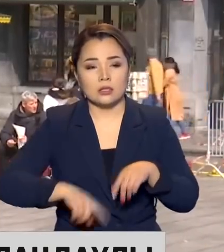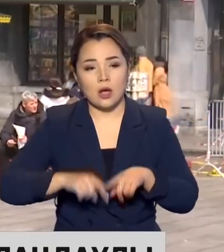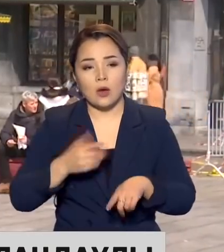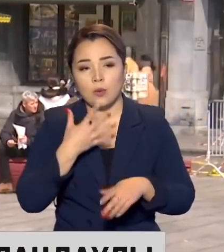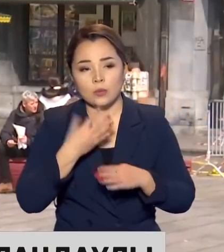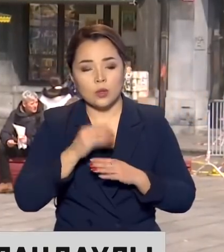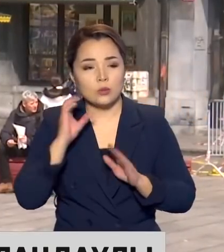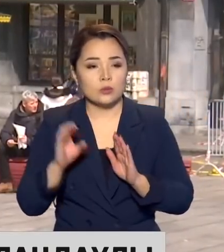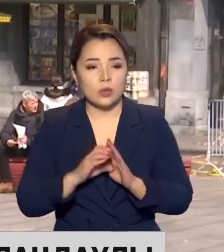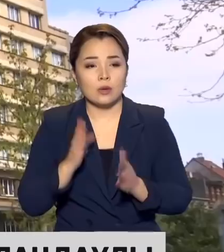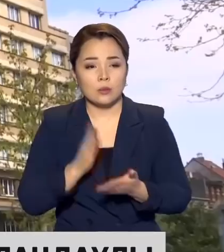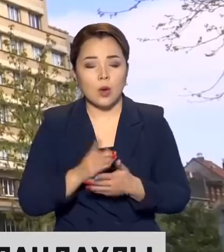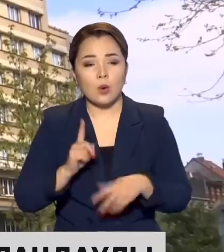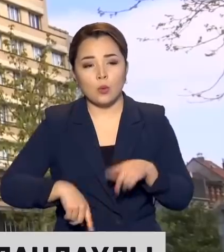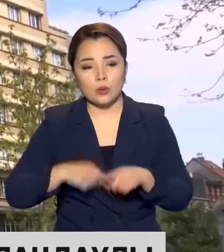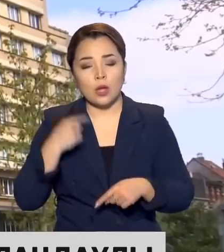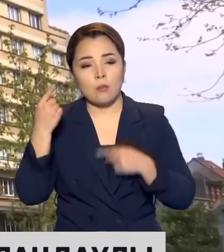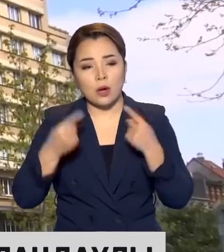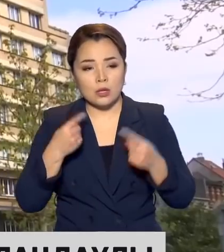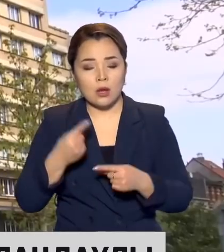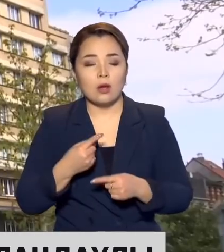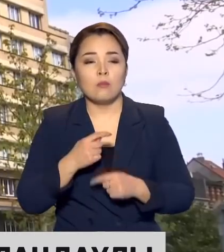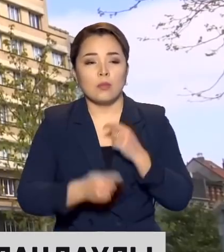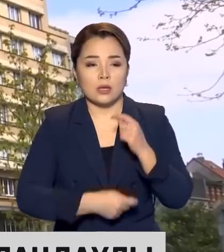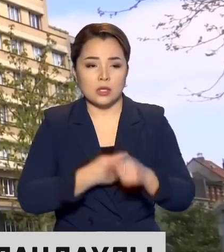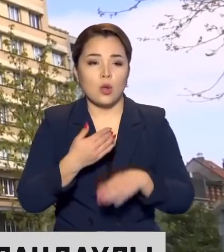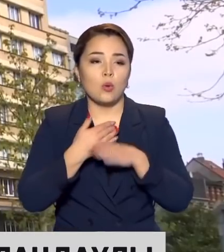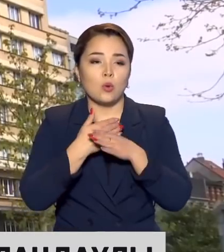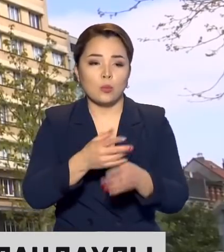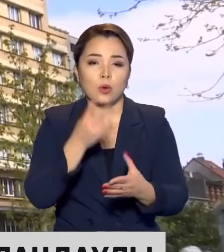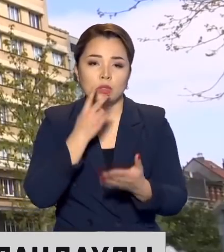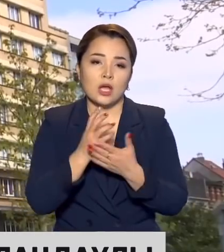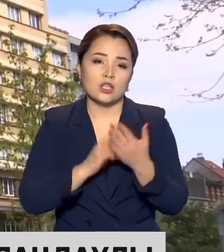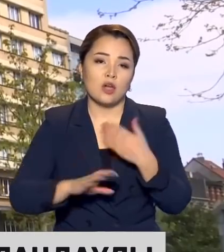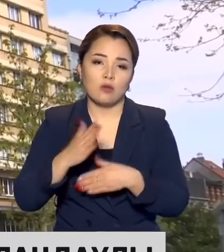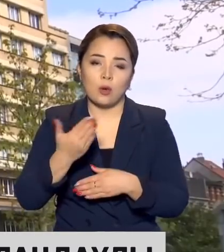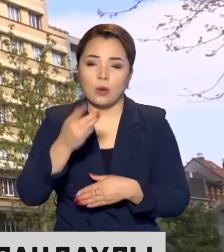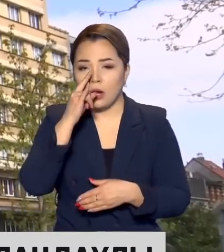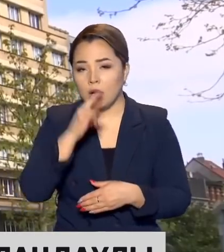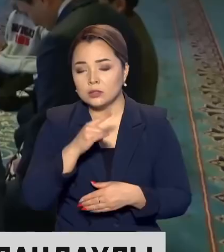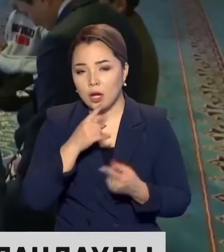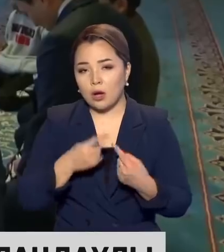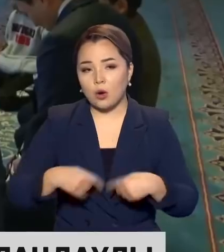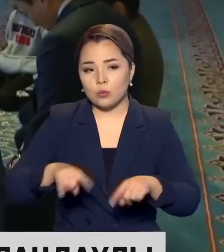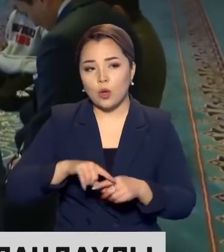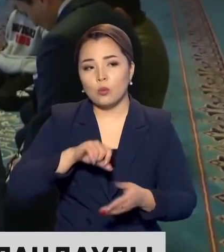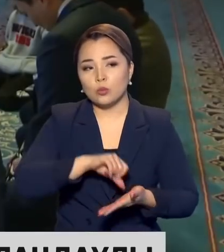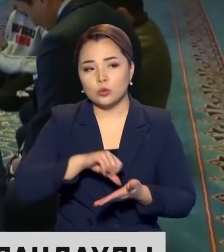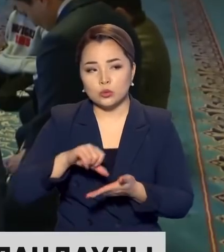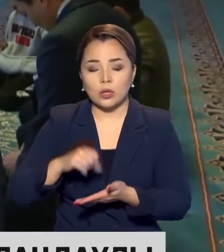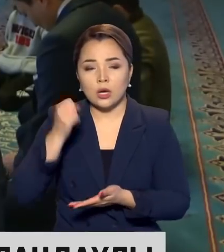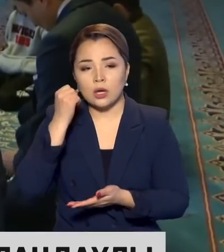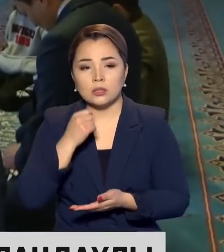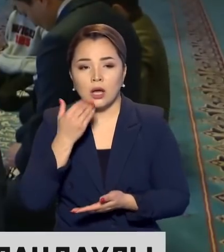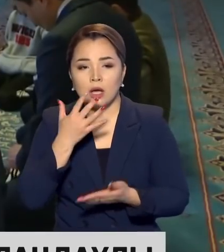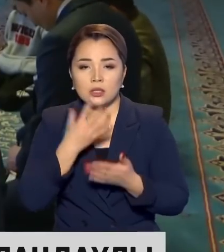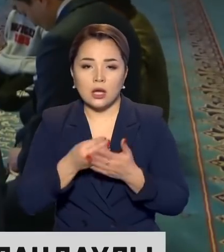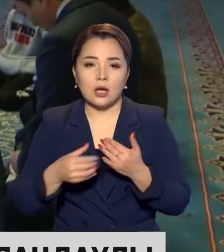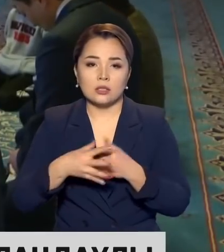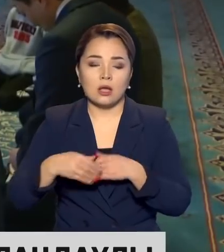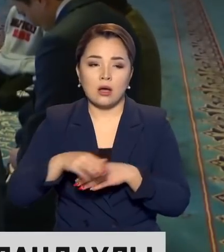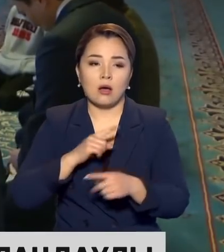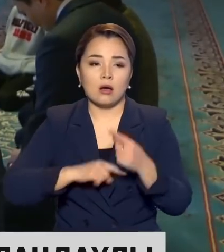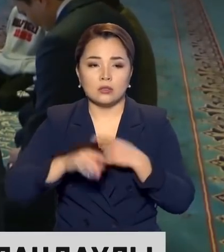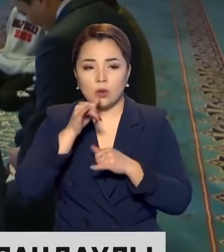естігелі, отандастарына моральдық, материалдық көмек көрсетуде. Еуропа қазақтары қауымдастығының мүшелері қарт құрлықтан қайта алмай